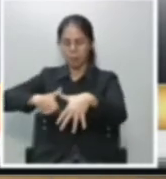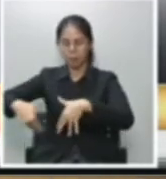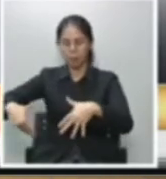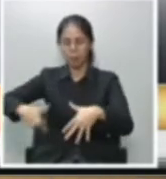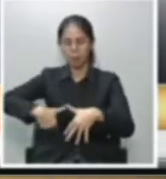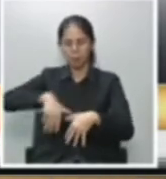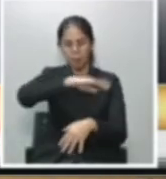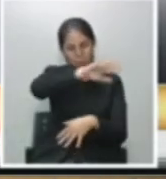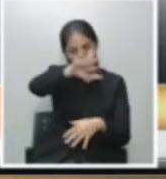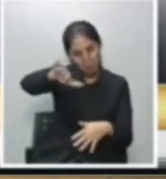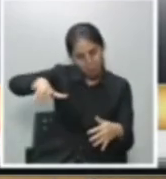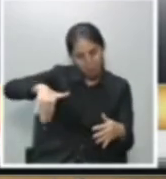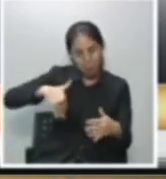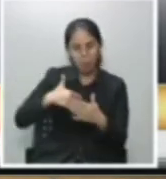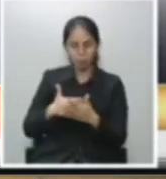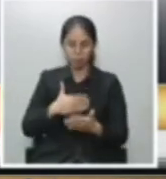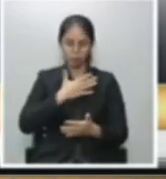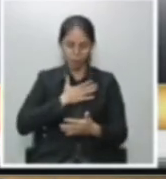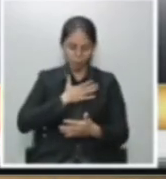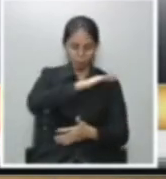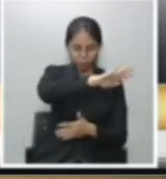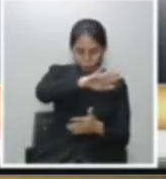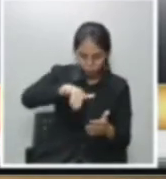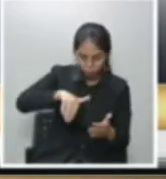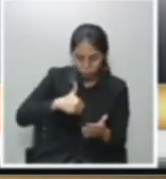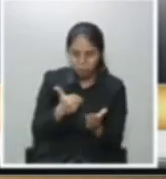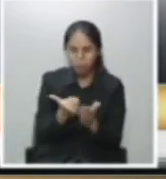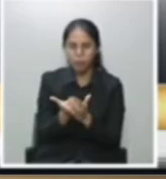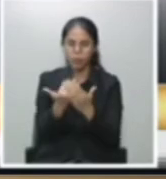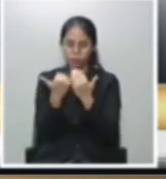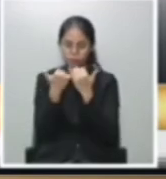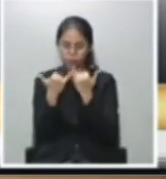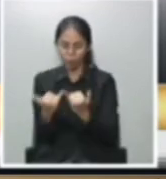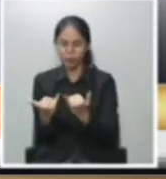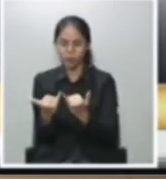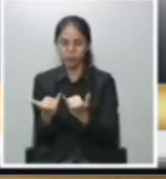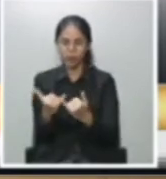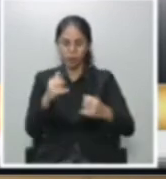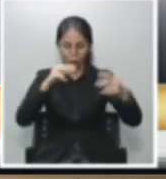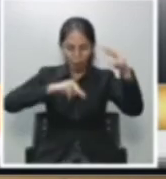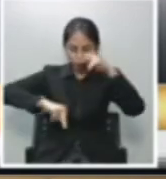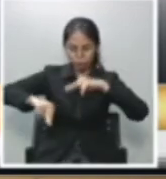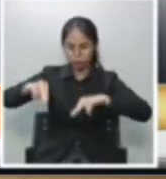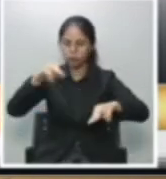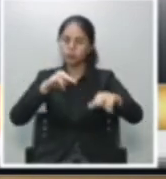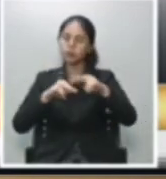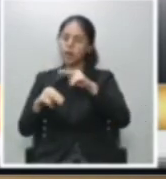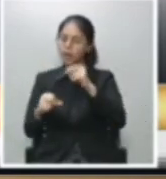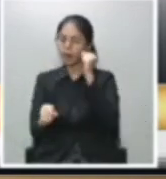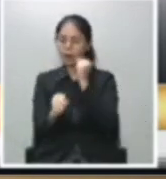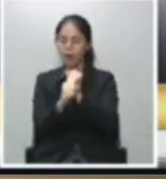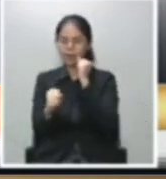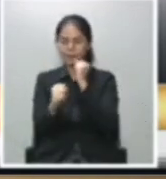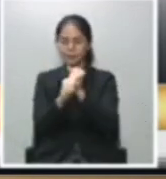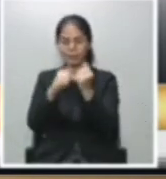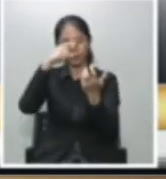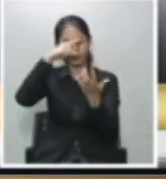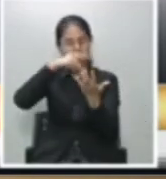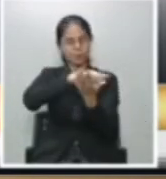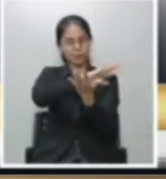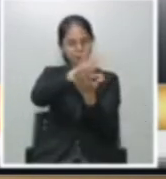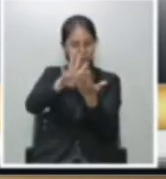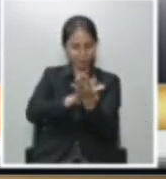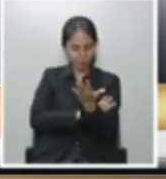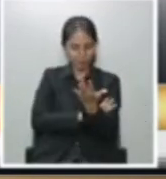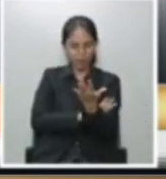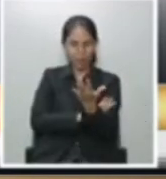รู้กันว่าแนวโน้มการปกครองวันนี้ประชาธิปไตยเท่านั้นเป็นที่ยอมรับทั่ว